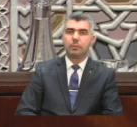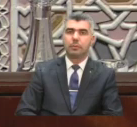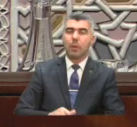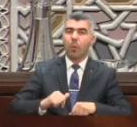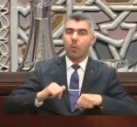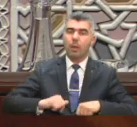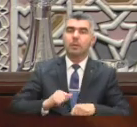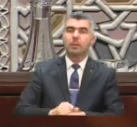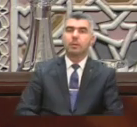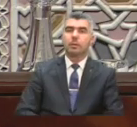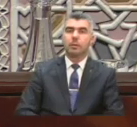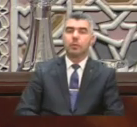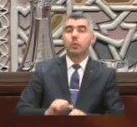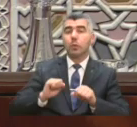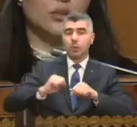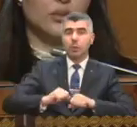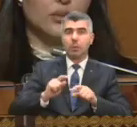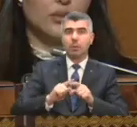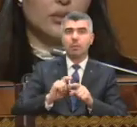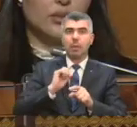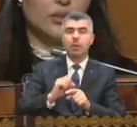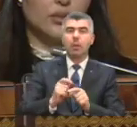الوزيرة، بالفعل